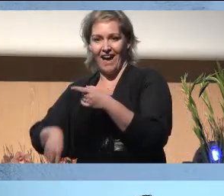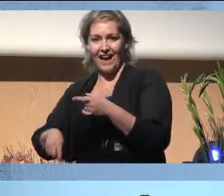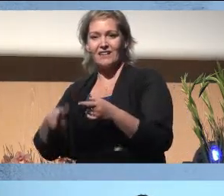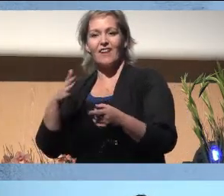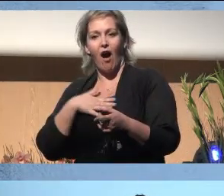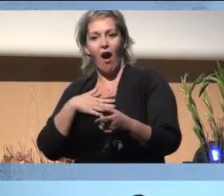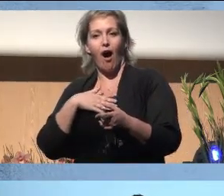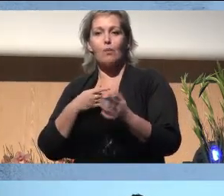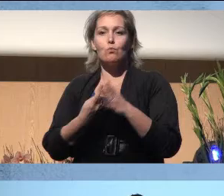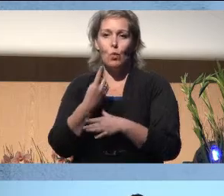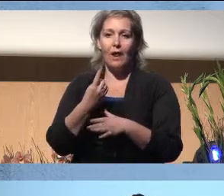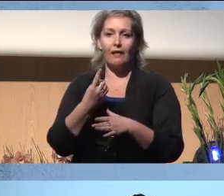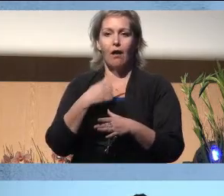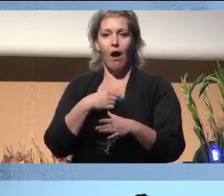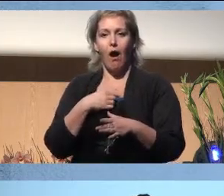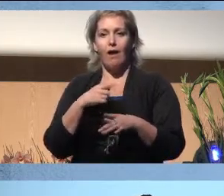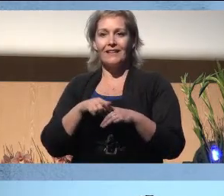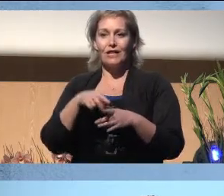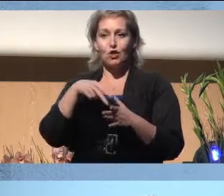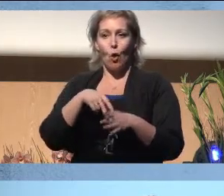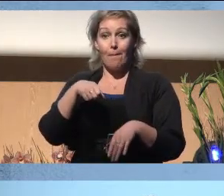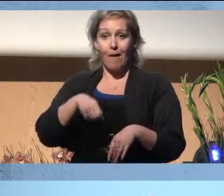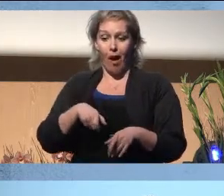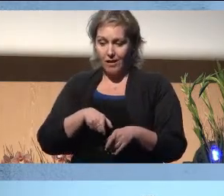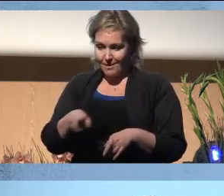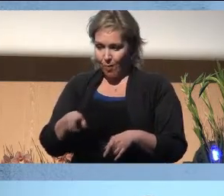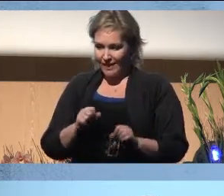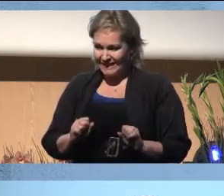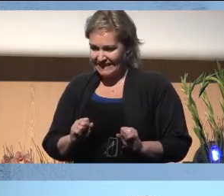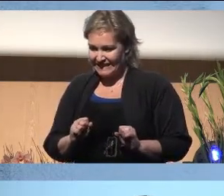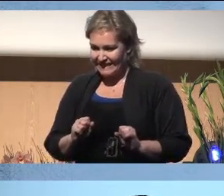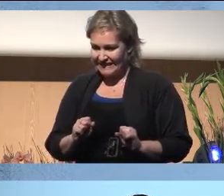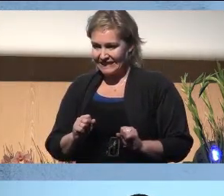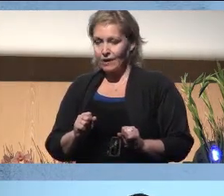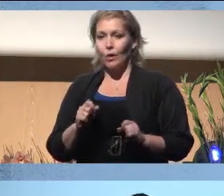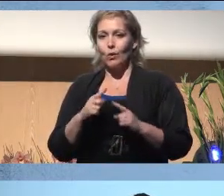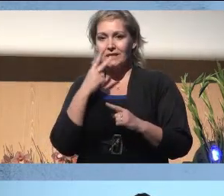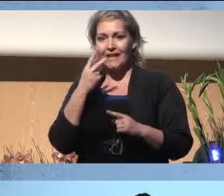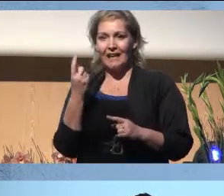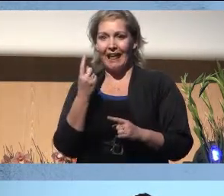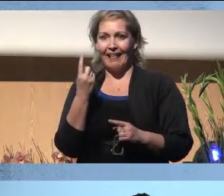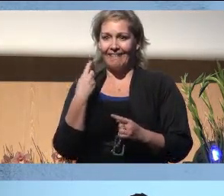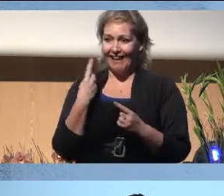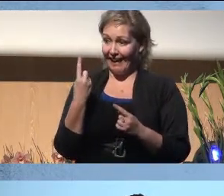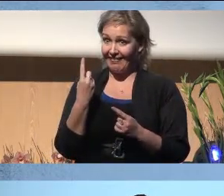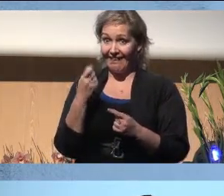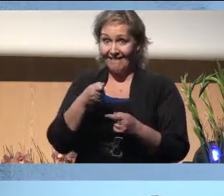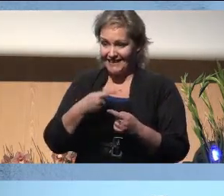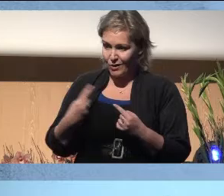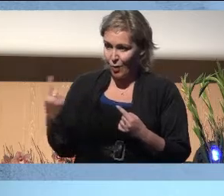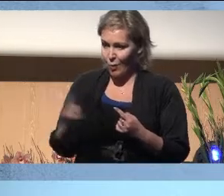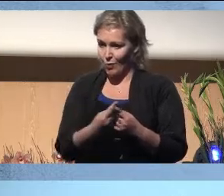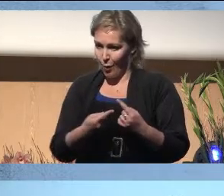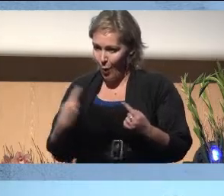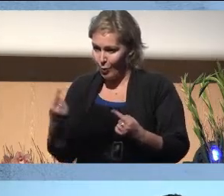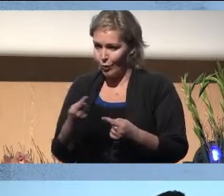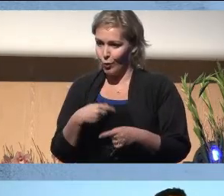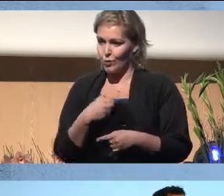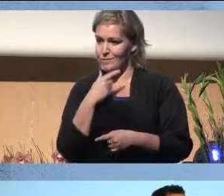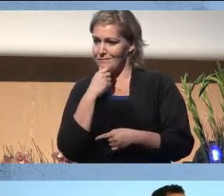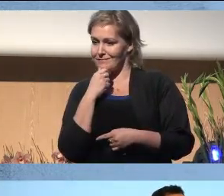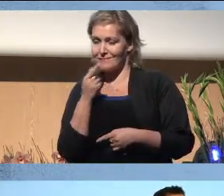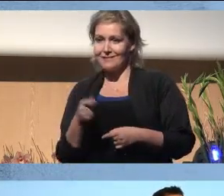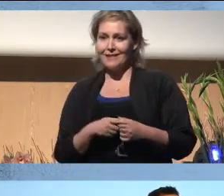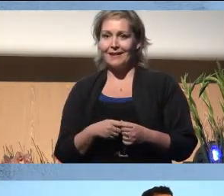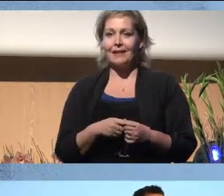har anledning att vara orolig när man står vid bagagebandet. Särskilt när man ser den här ensamma väskan som går runt och runt. Och där står Reykjavik på.